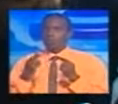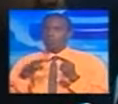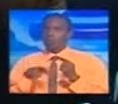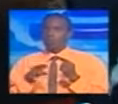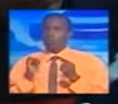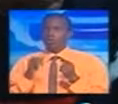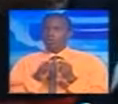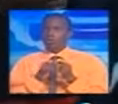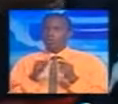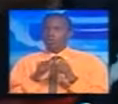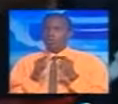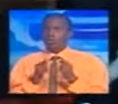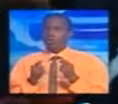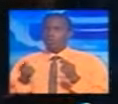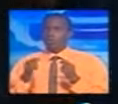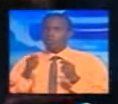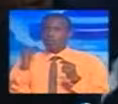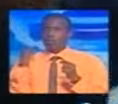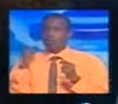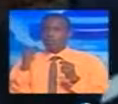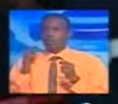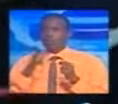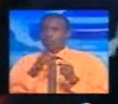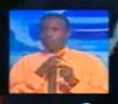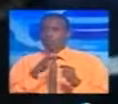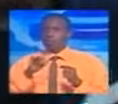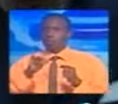J'ai eu les instructions personnelles du président de la République